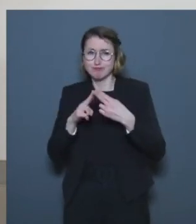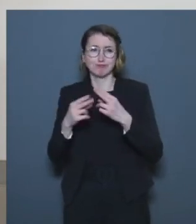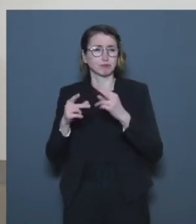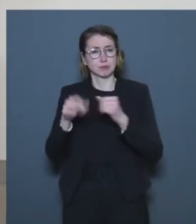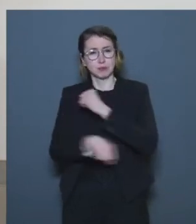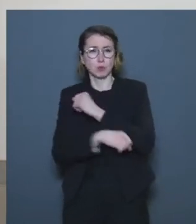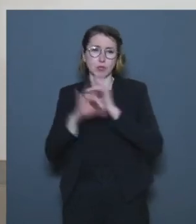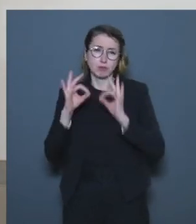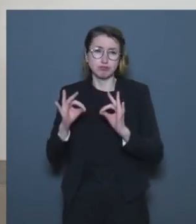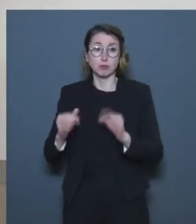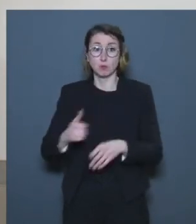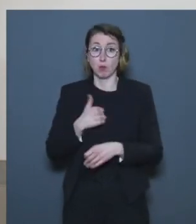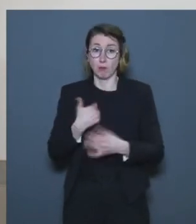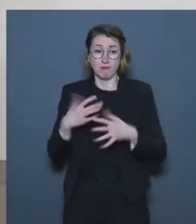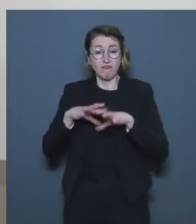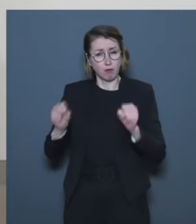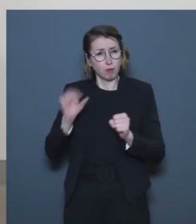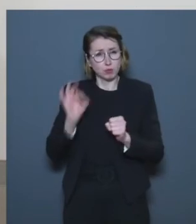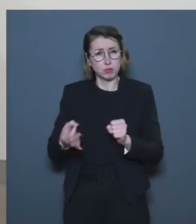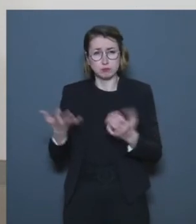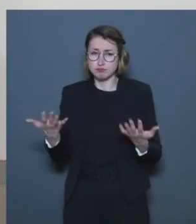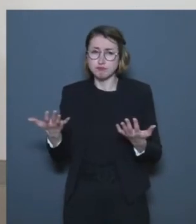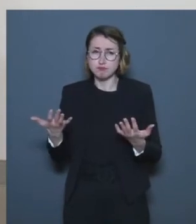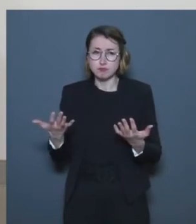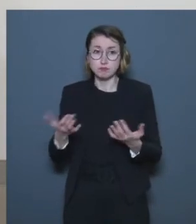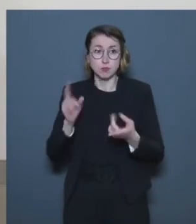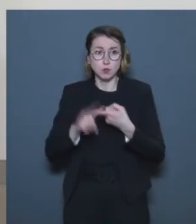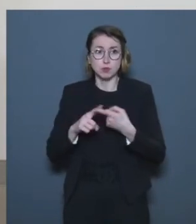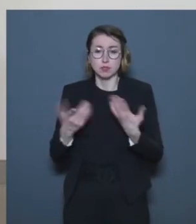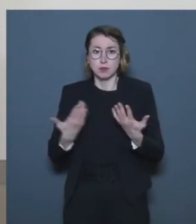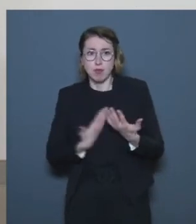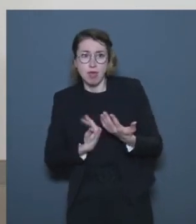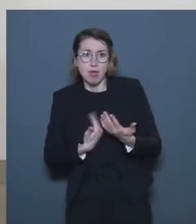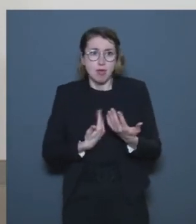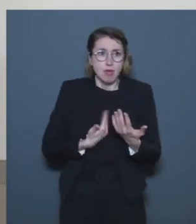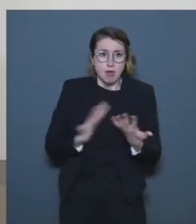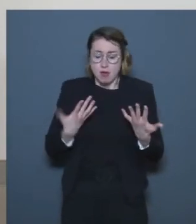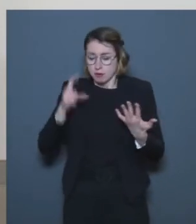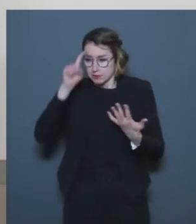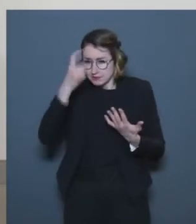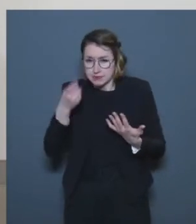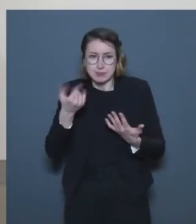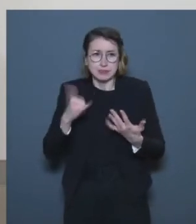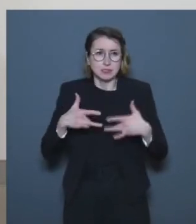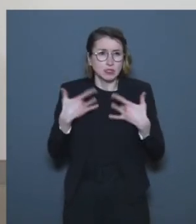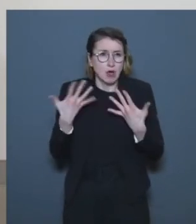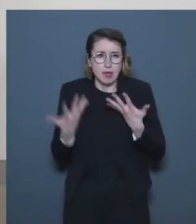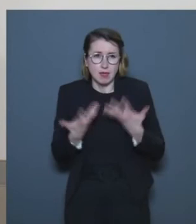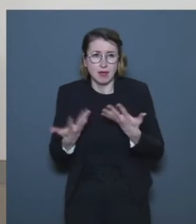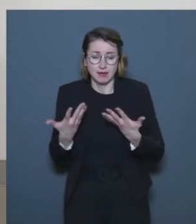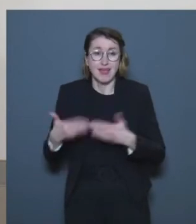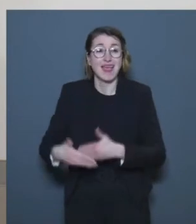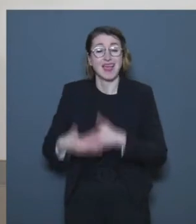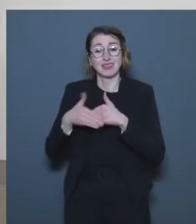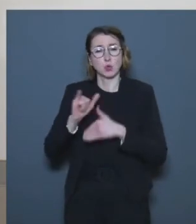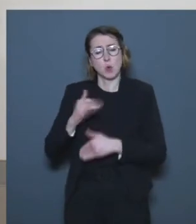aussi. Si de temps en temps, il y a un moment difficile où j'ai des hésitations, moi aussi, ce qui m'aide le plus, c'est de pouvoir en parler